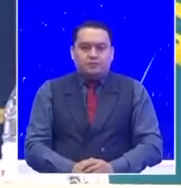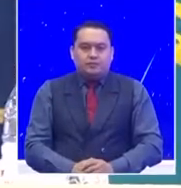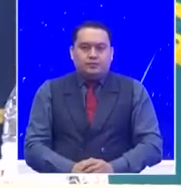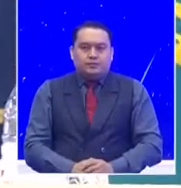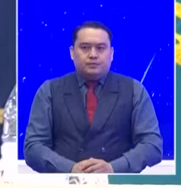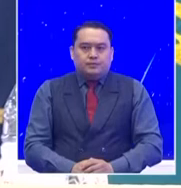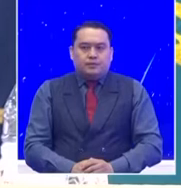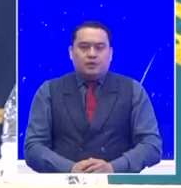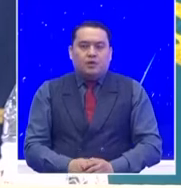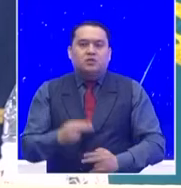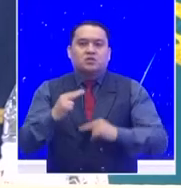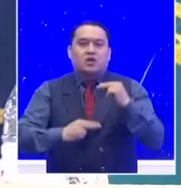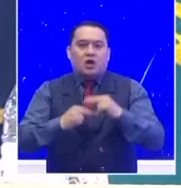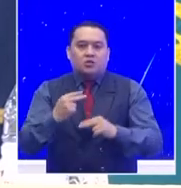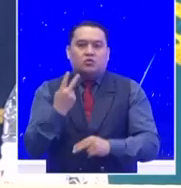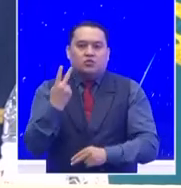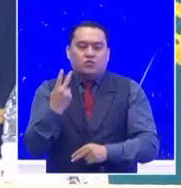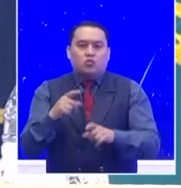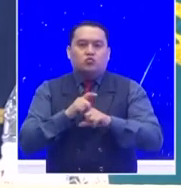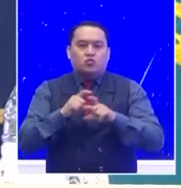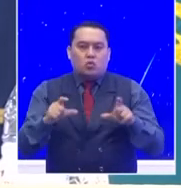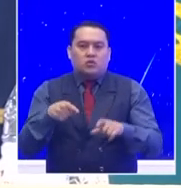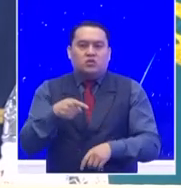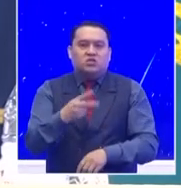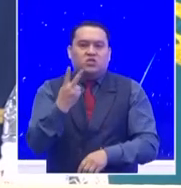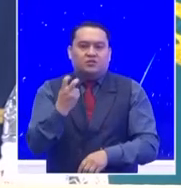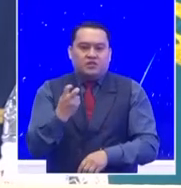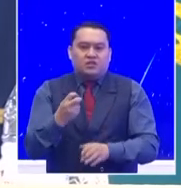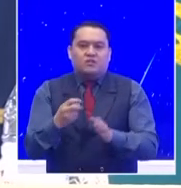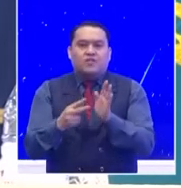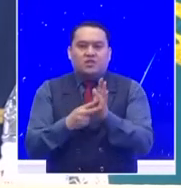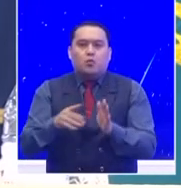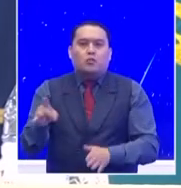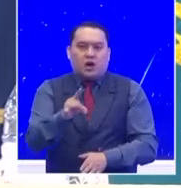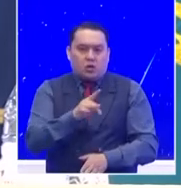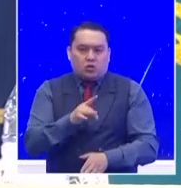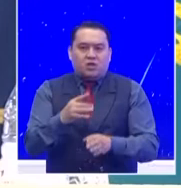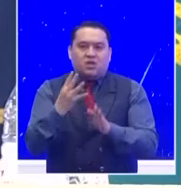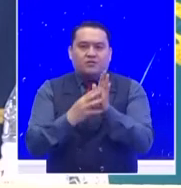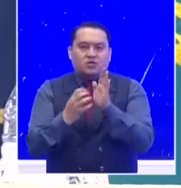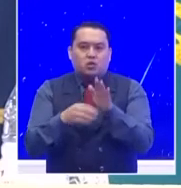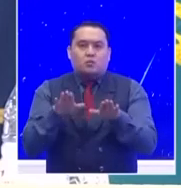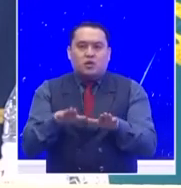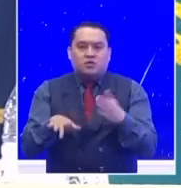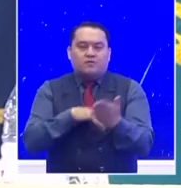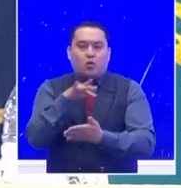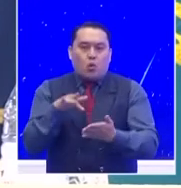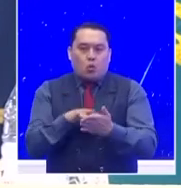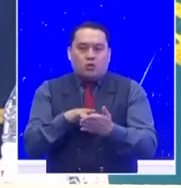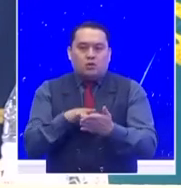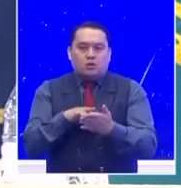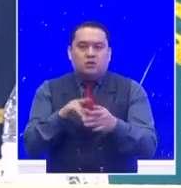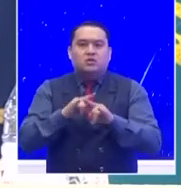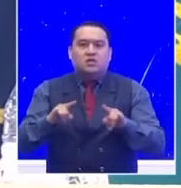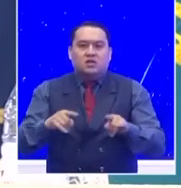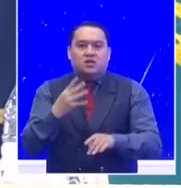Начнется строительство двух школ. Один на 1200 мест в 8 микрорайоне и на 900 мест в коттеджном городке. И детского сада